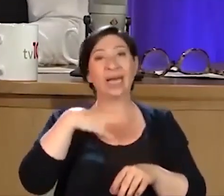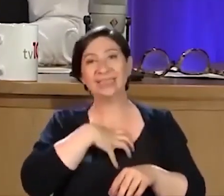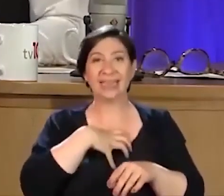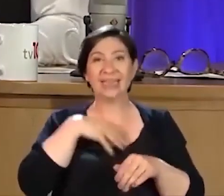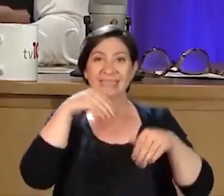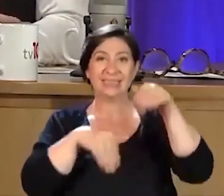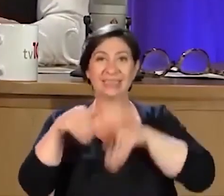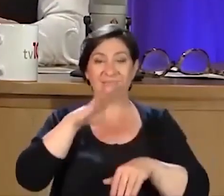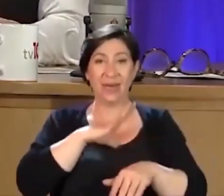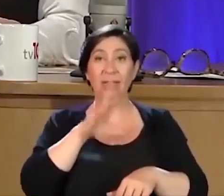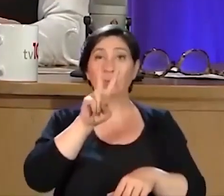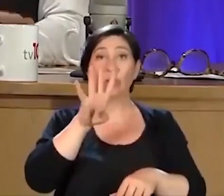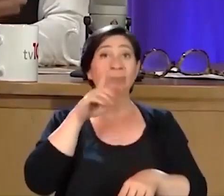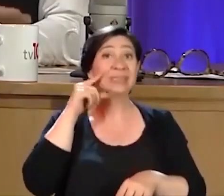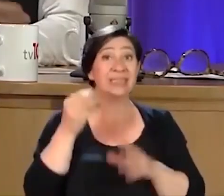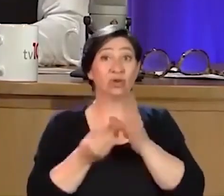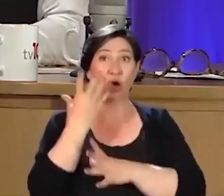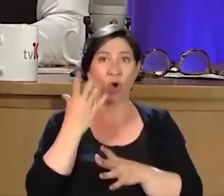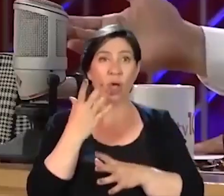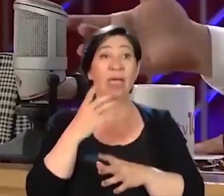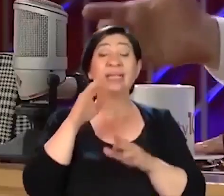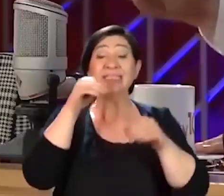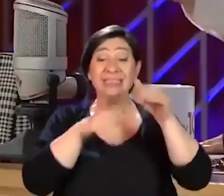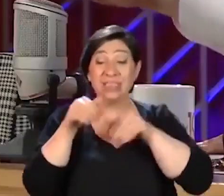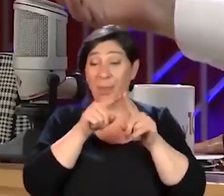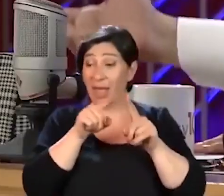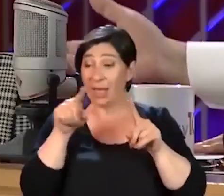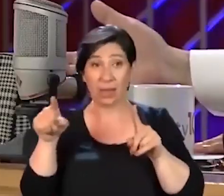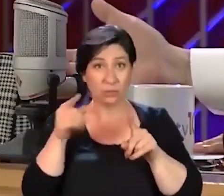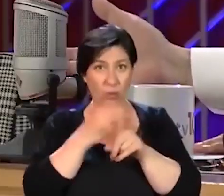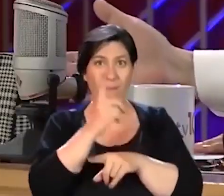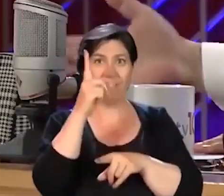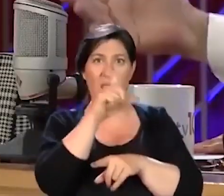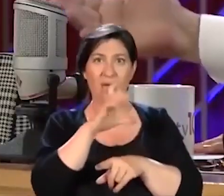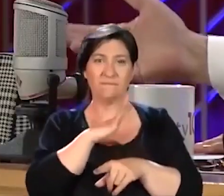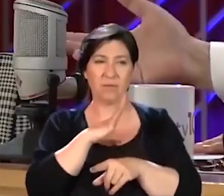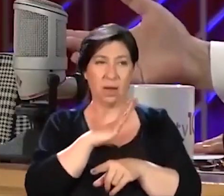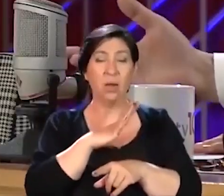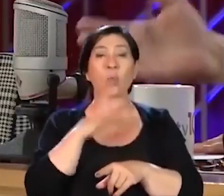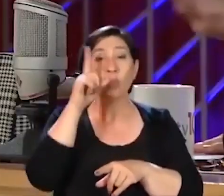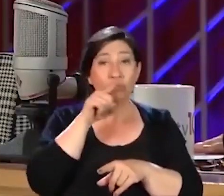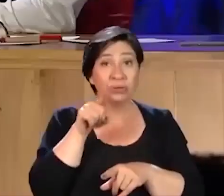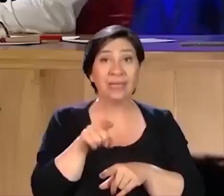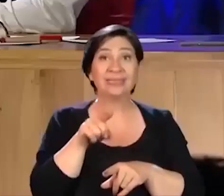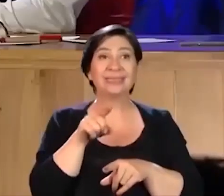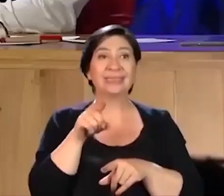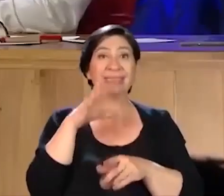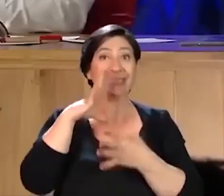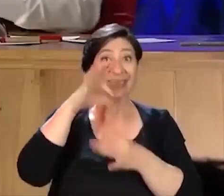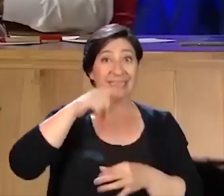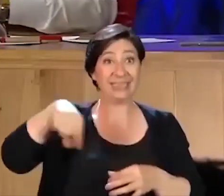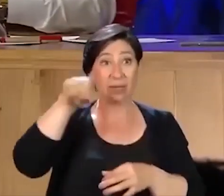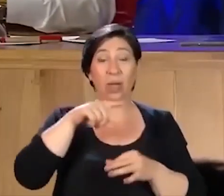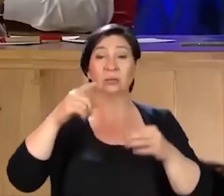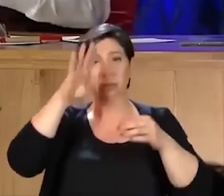seçim var. Evet. 24 Mayıs'ta çıkıyor. Yani seçime kadar, doğru mu söylüyorum, bir ay var. Dolayısıyla insanlar